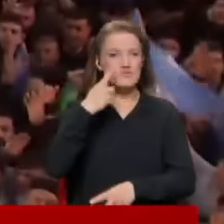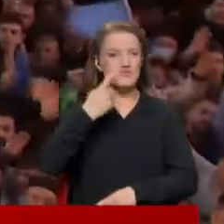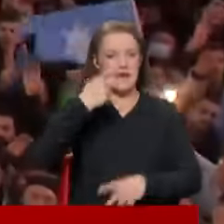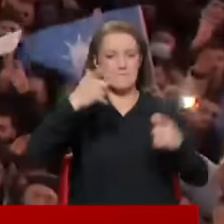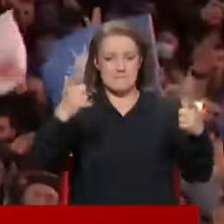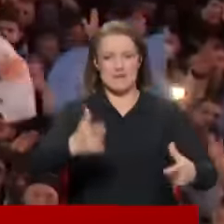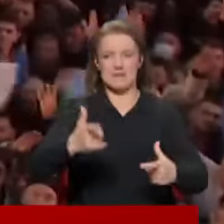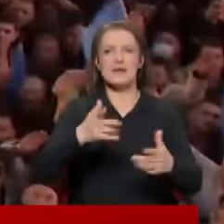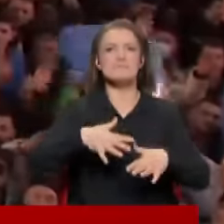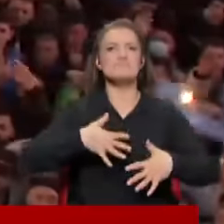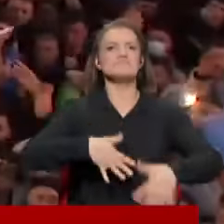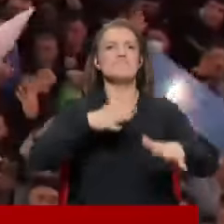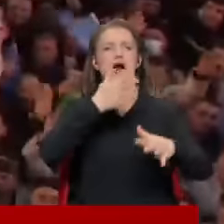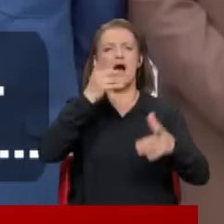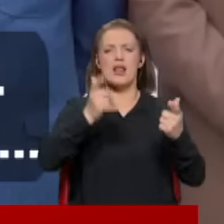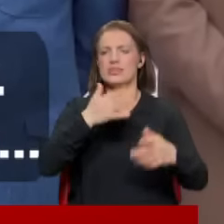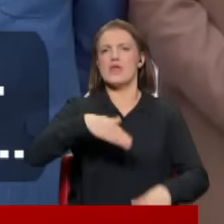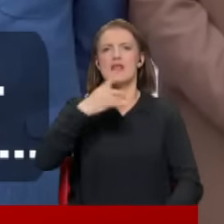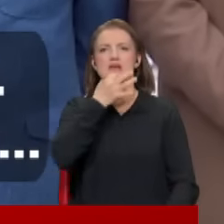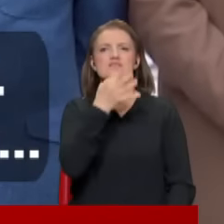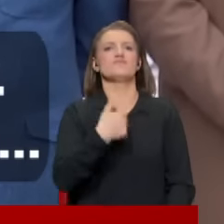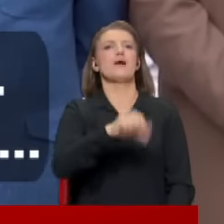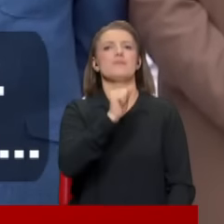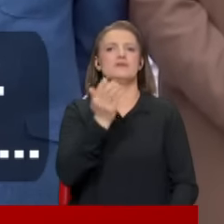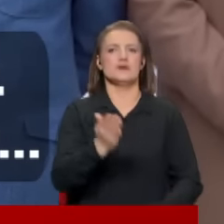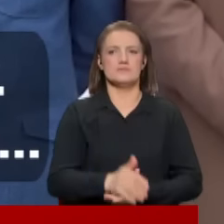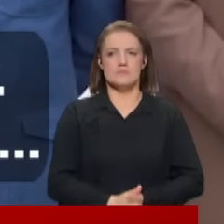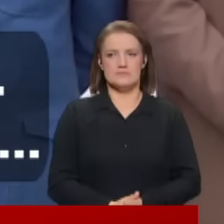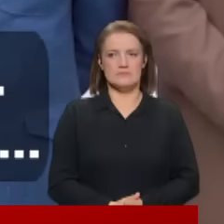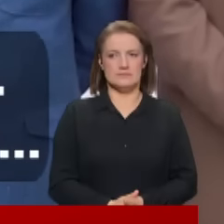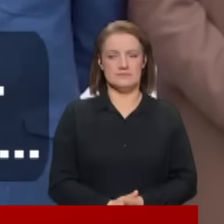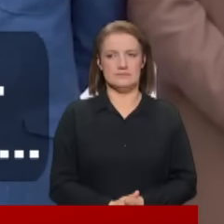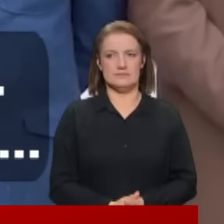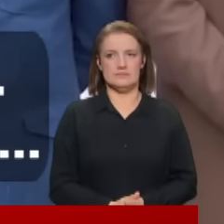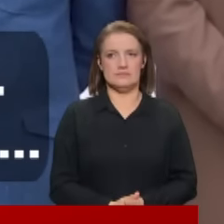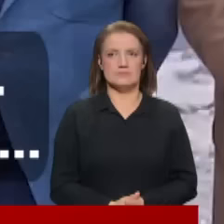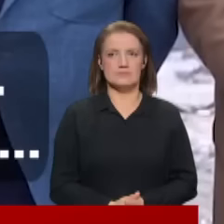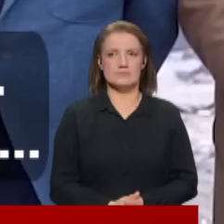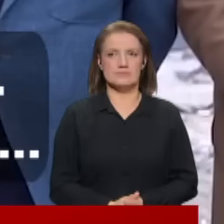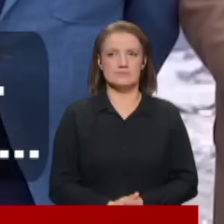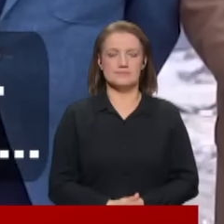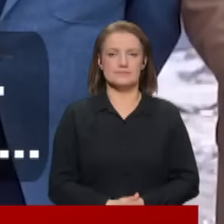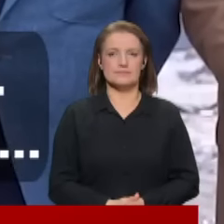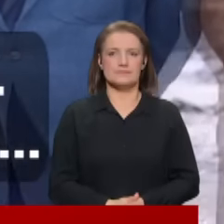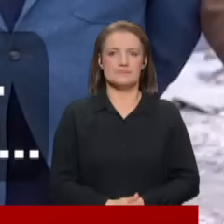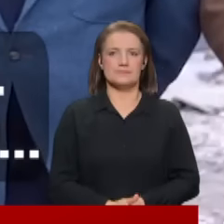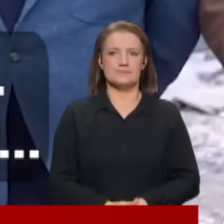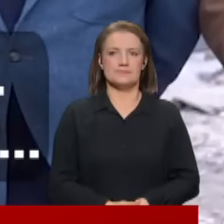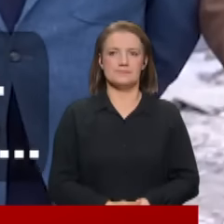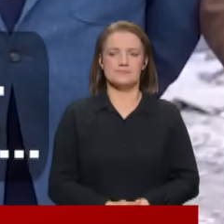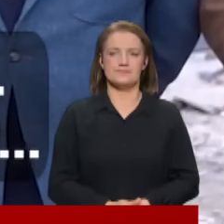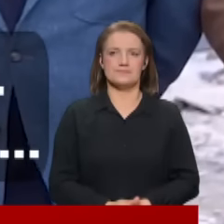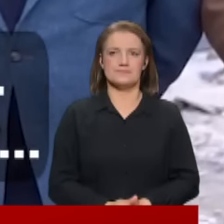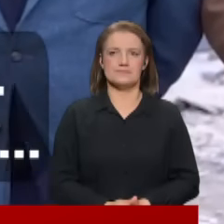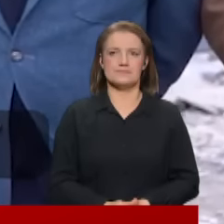Meydanı miting alanı değil diyerek izin vermedi. Rakibimiz olan bir parti o meydanda miting yapmış. Neden korkuyorsunuz? Bizim